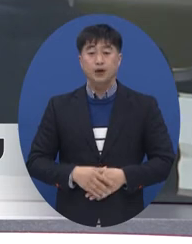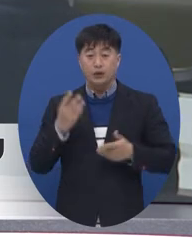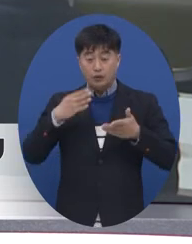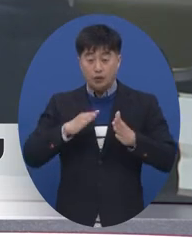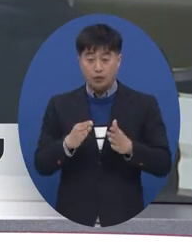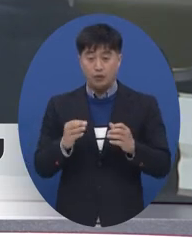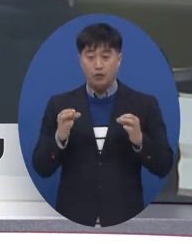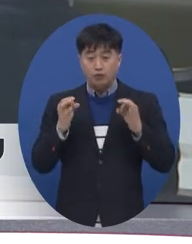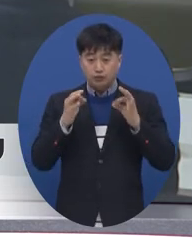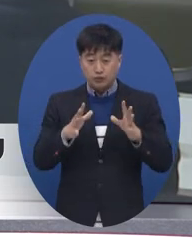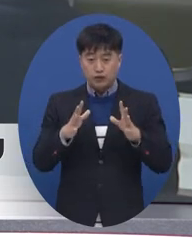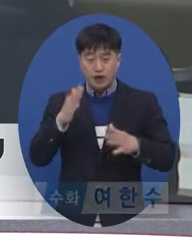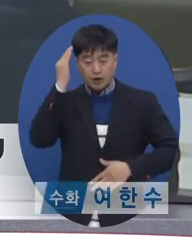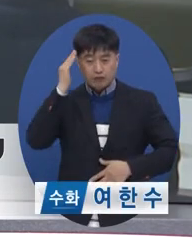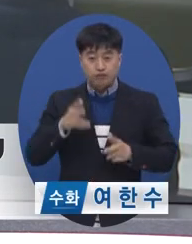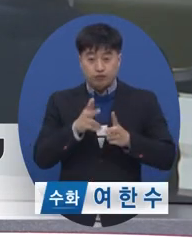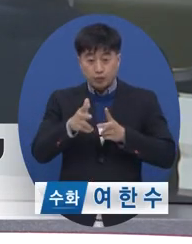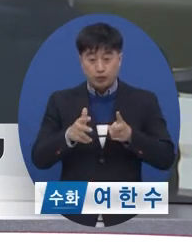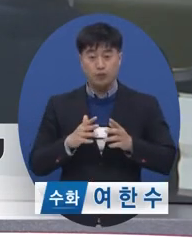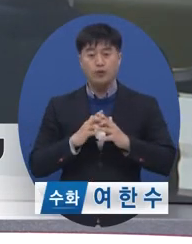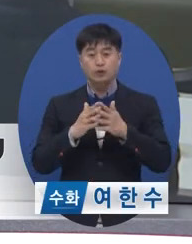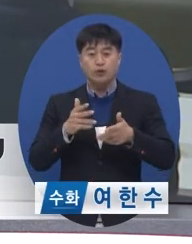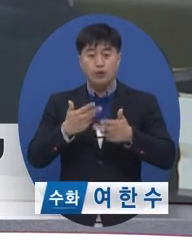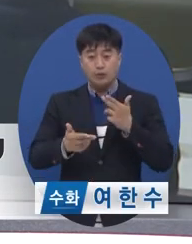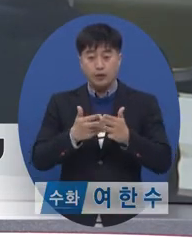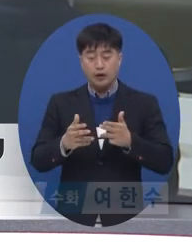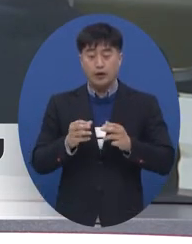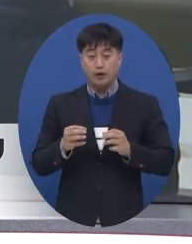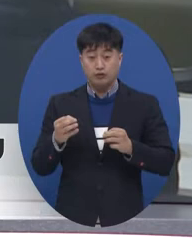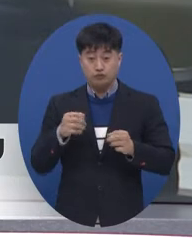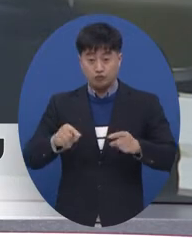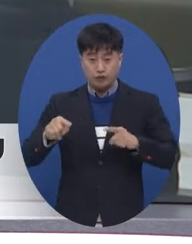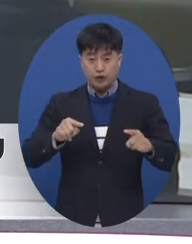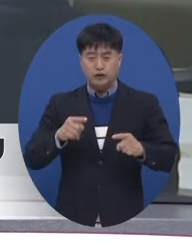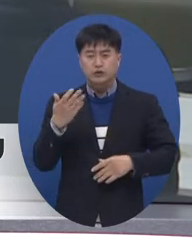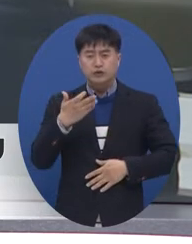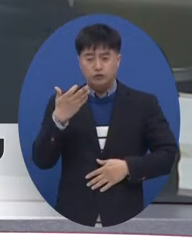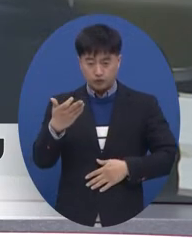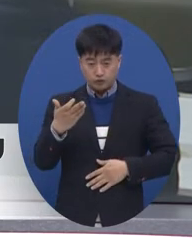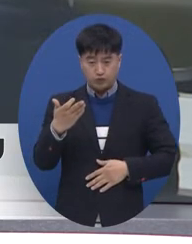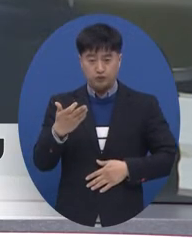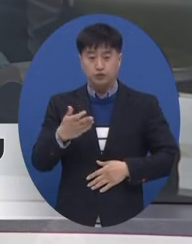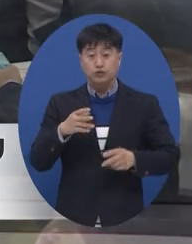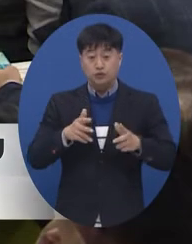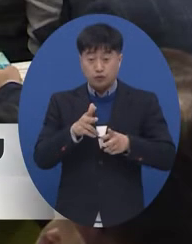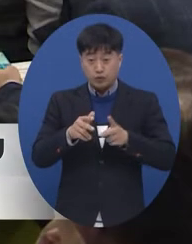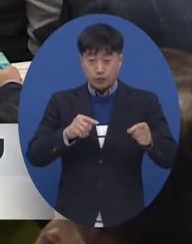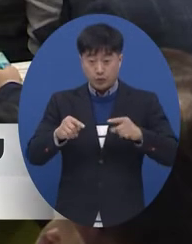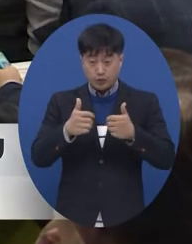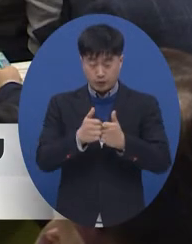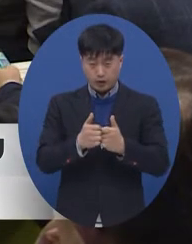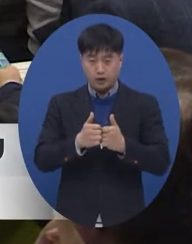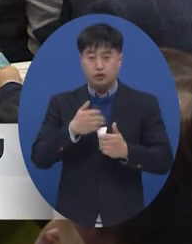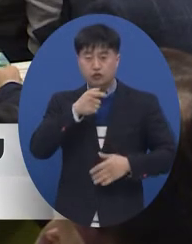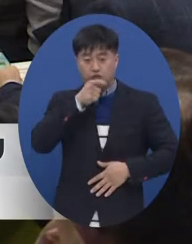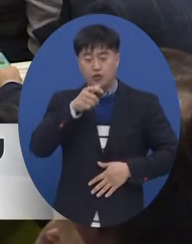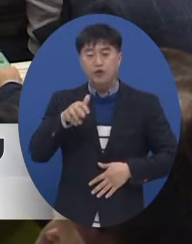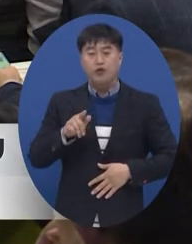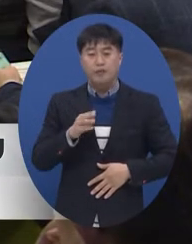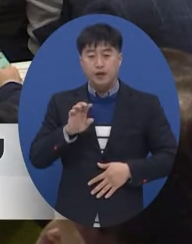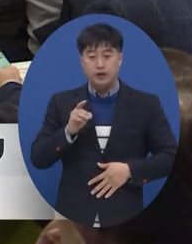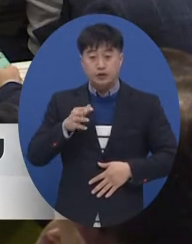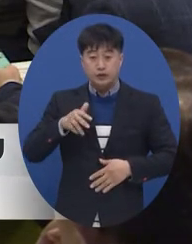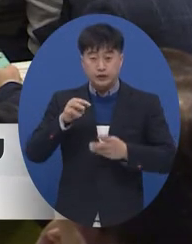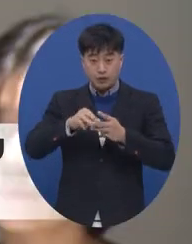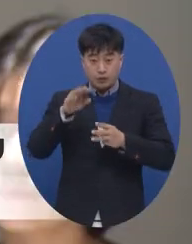경기도가 주최하고 한국 철도 건설 협회 가 주관한 2019 새로운 경기 철도 정책토론회 가 19일 수원 컨벤션 센터에서